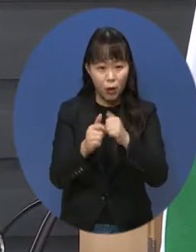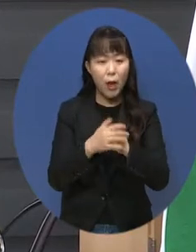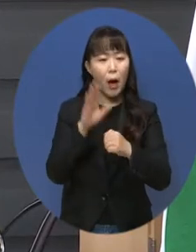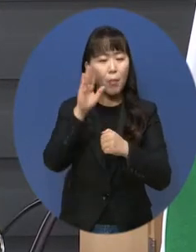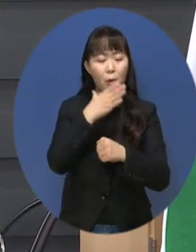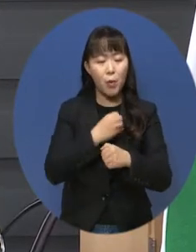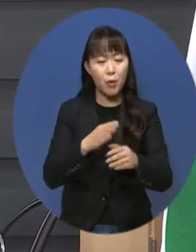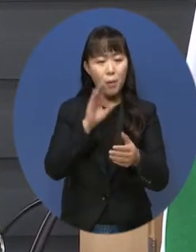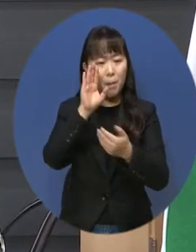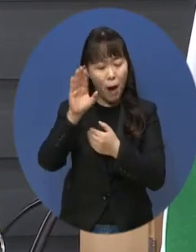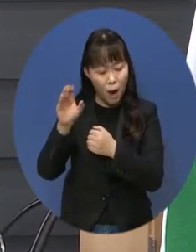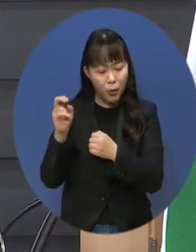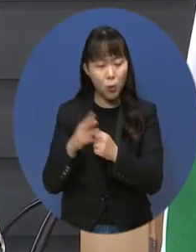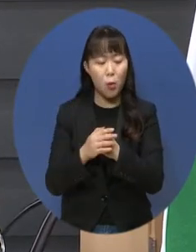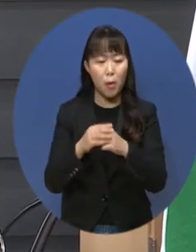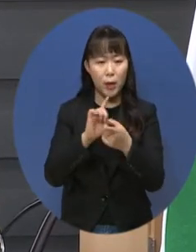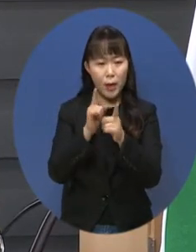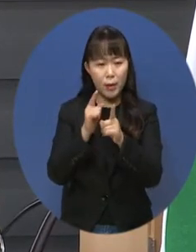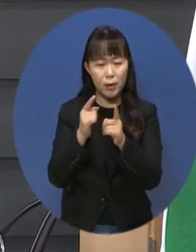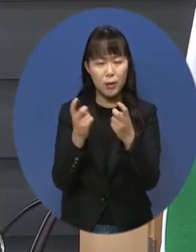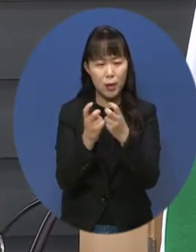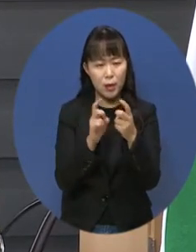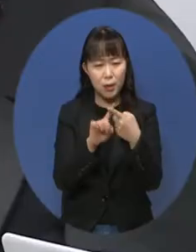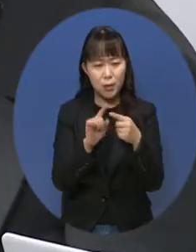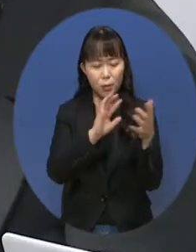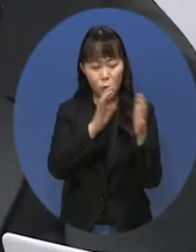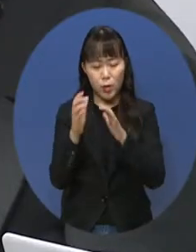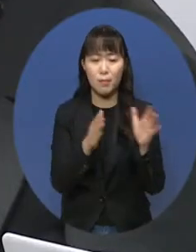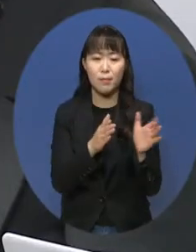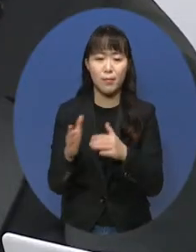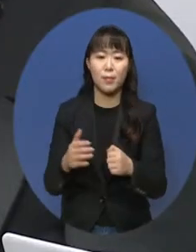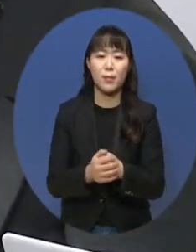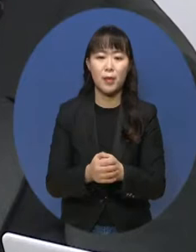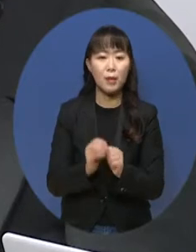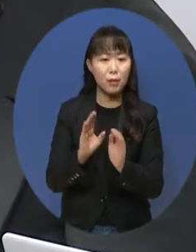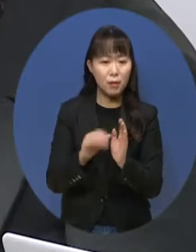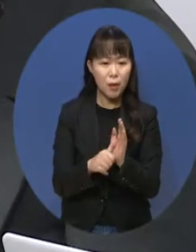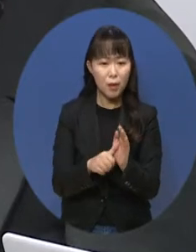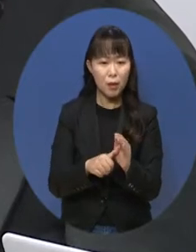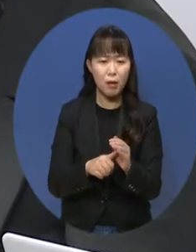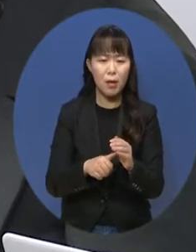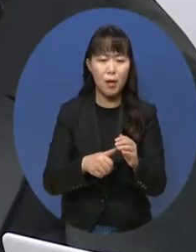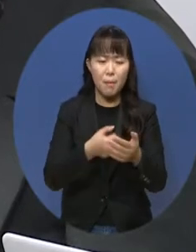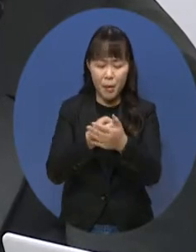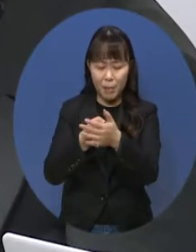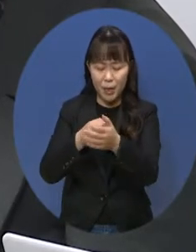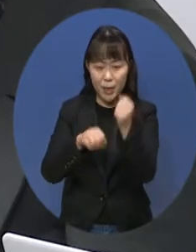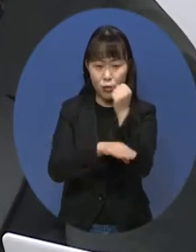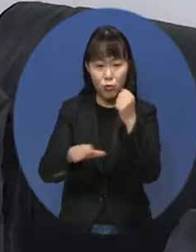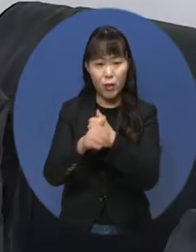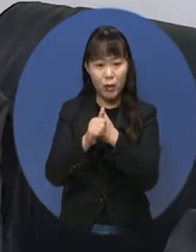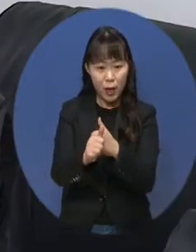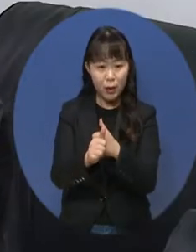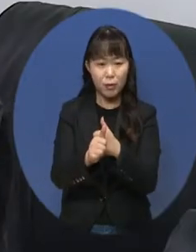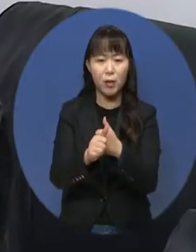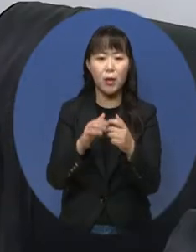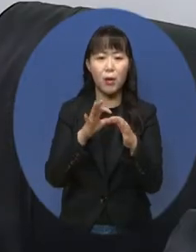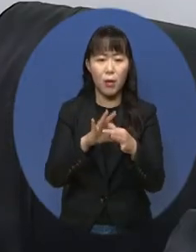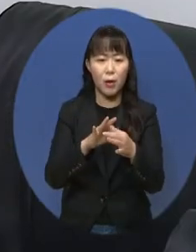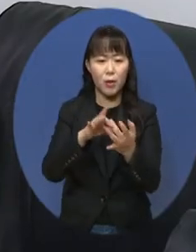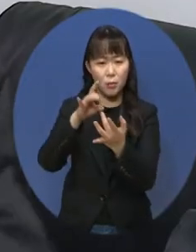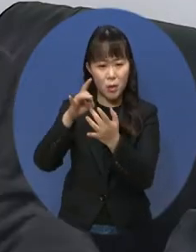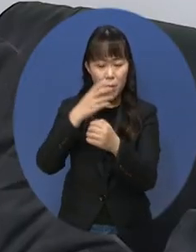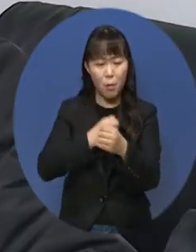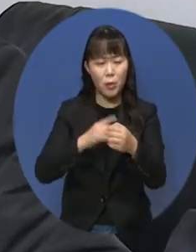방향성과 개선책을 논하는 자리를 가졌습니다. 이날 정해진 기준에 따라 실시되는 선별적